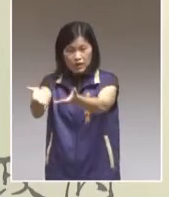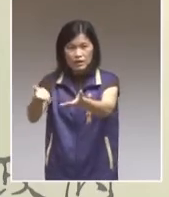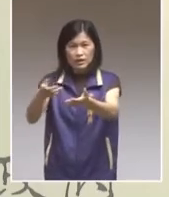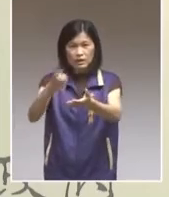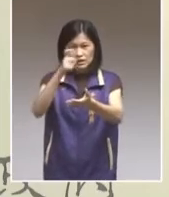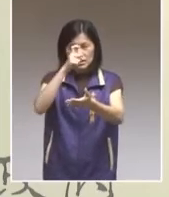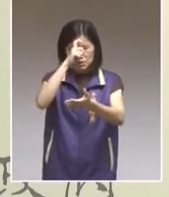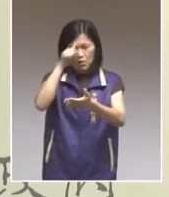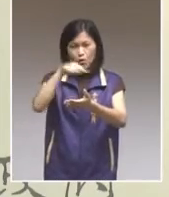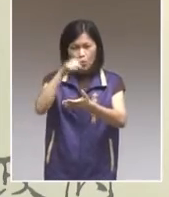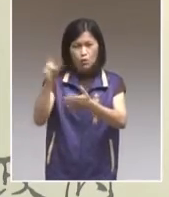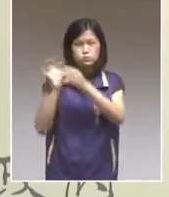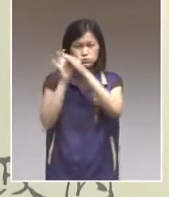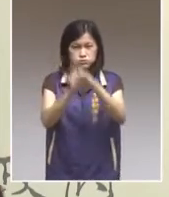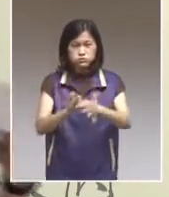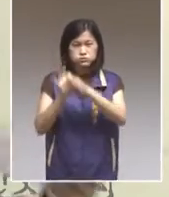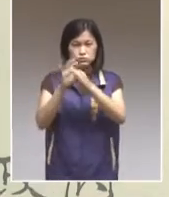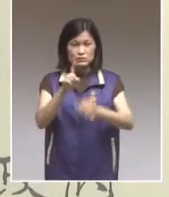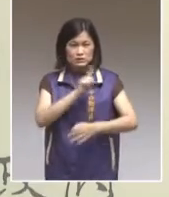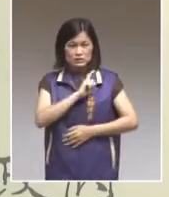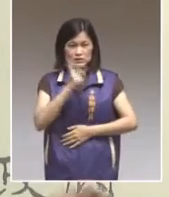进行自我健康监测。